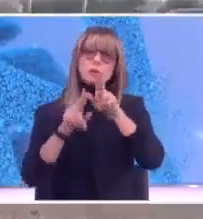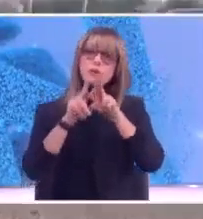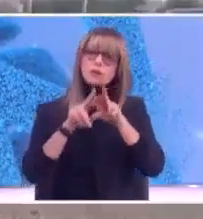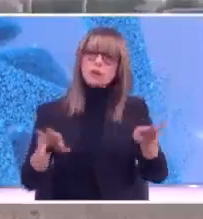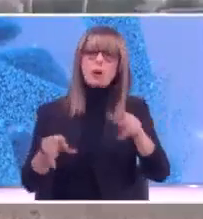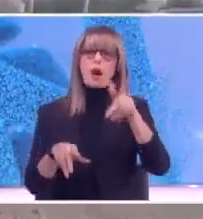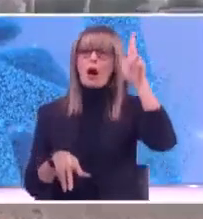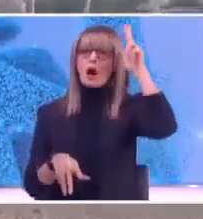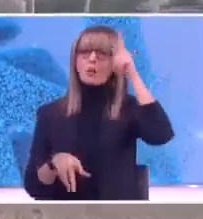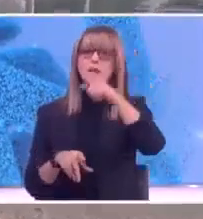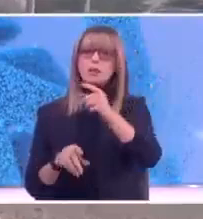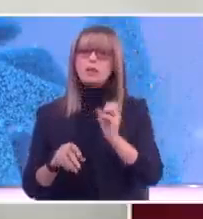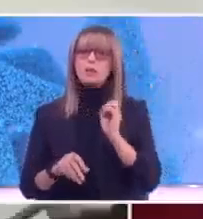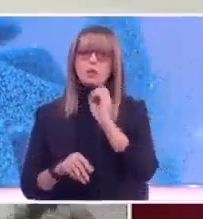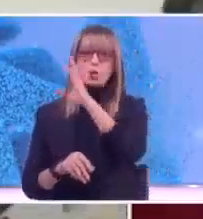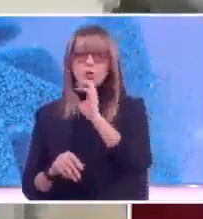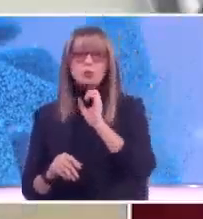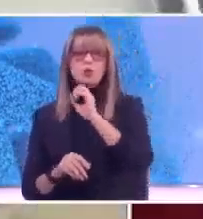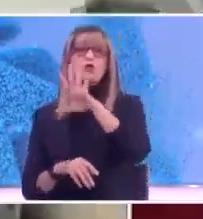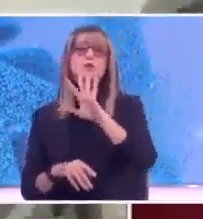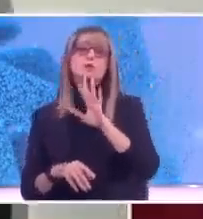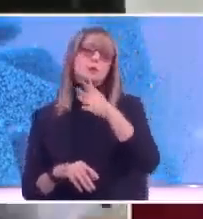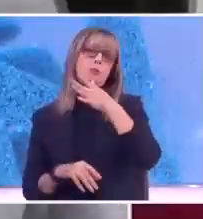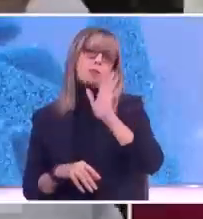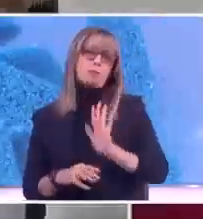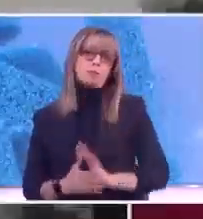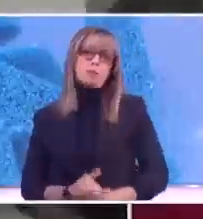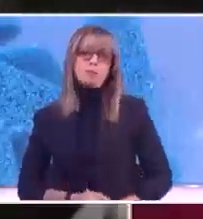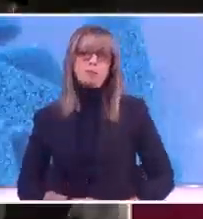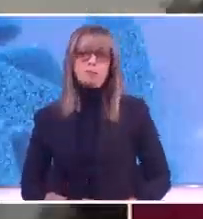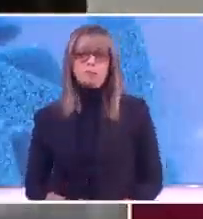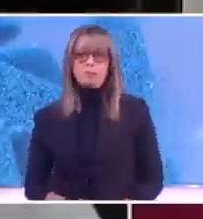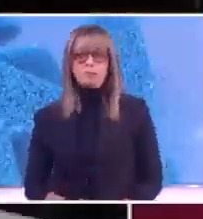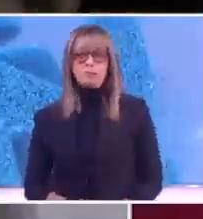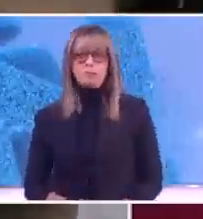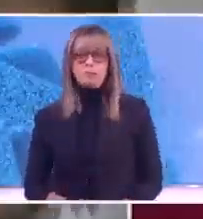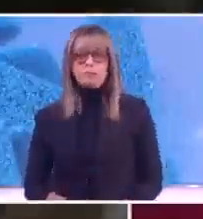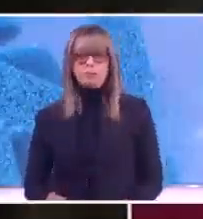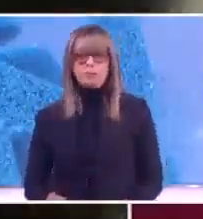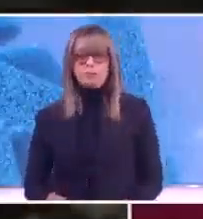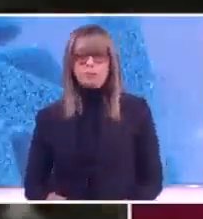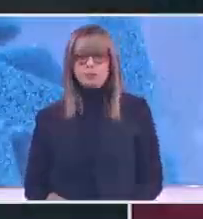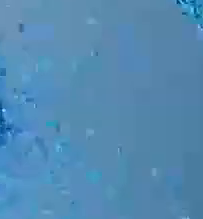Birleşik Devletleri'ne gönderilip gönderilmeyeceği bilinmiyor.